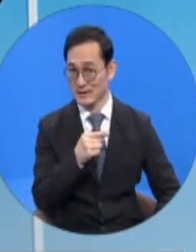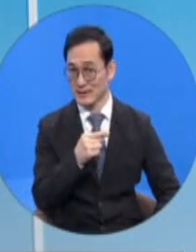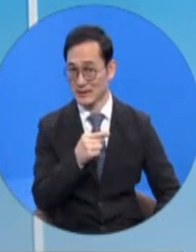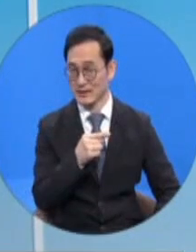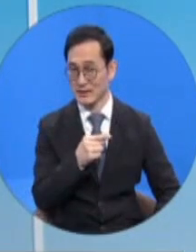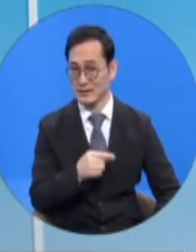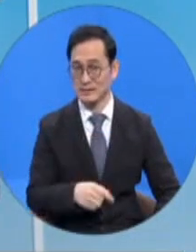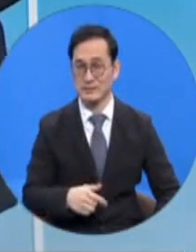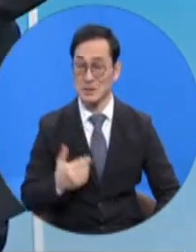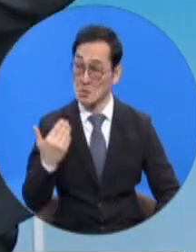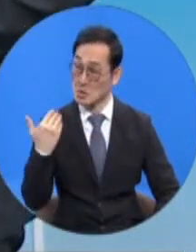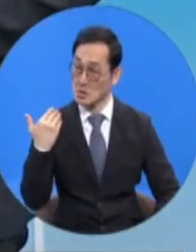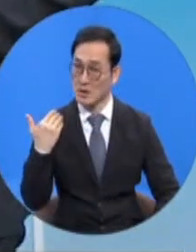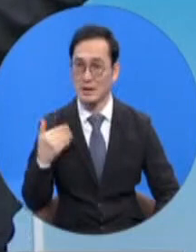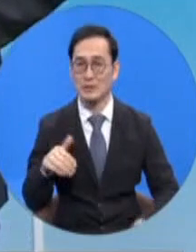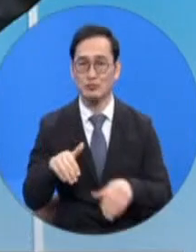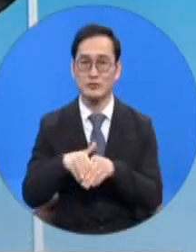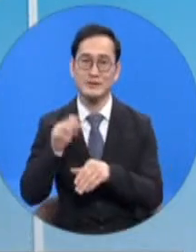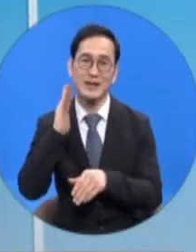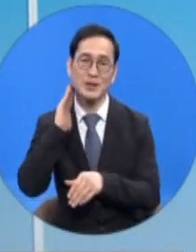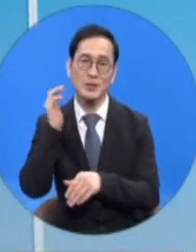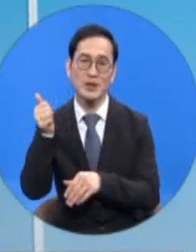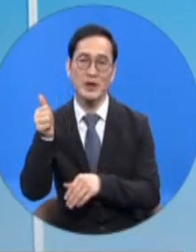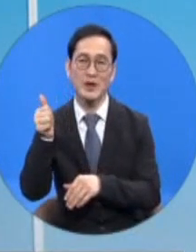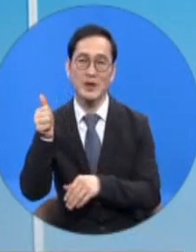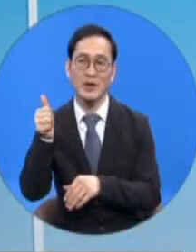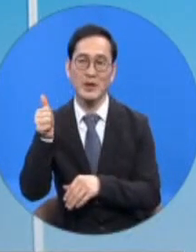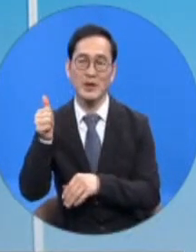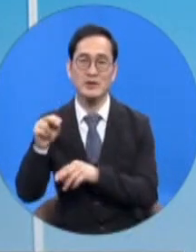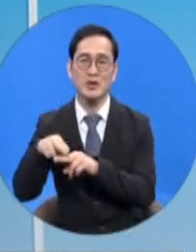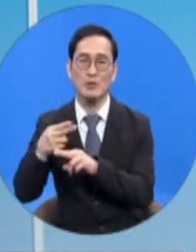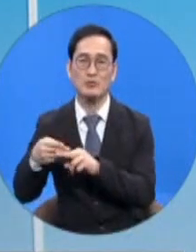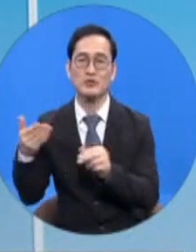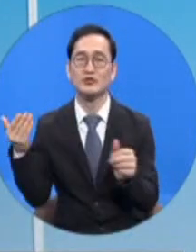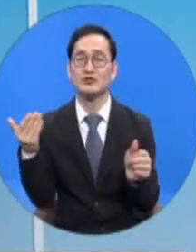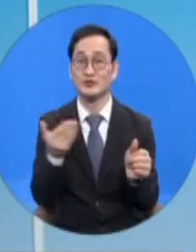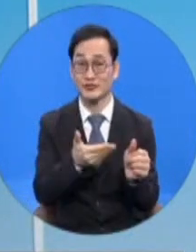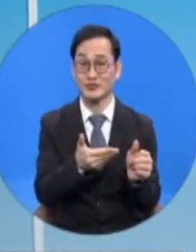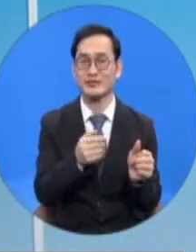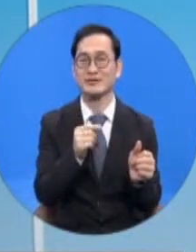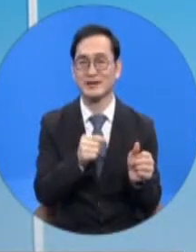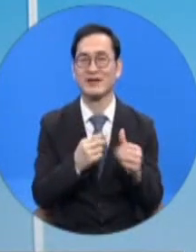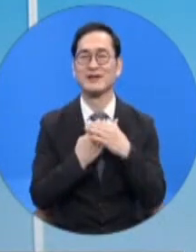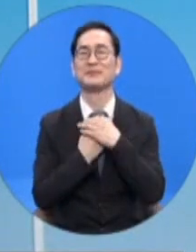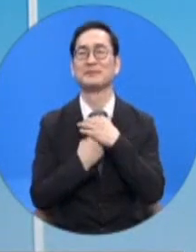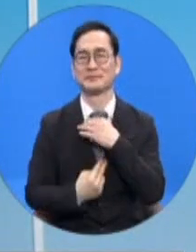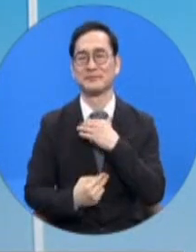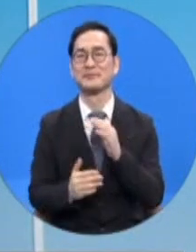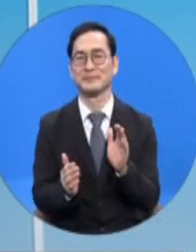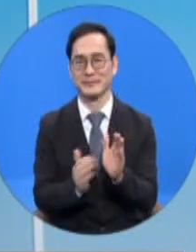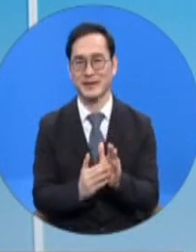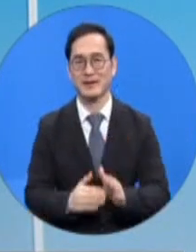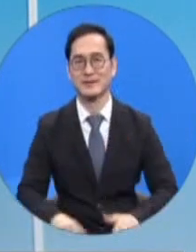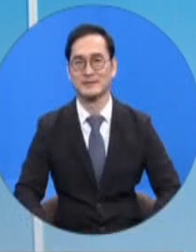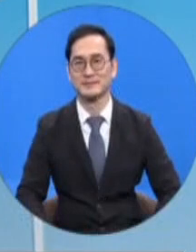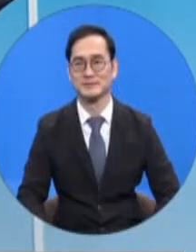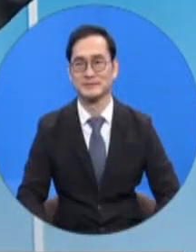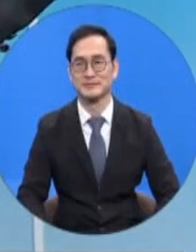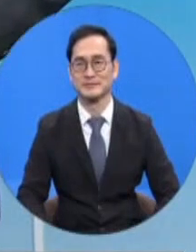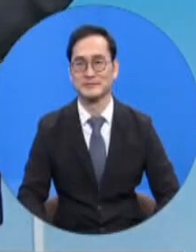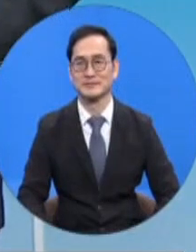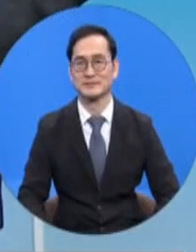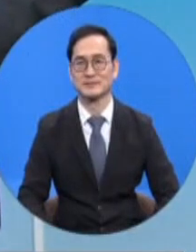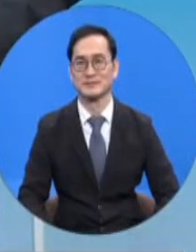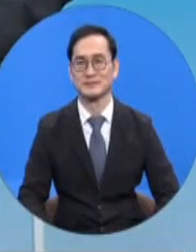바로 최근 문재인 대통령으로부터 선물받은 넥타이라고 합니다. 이